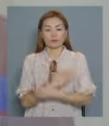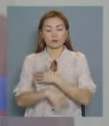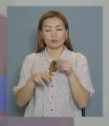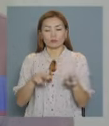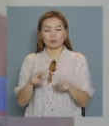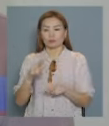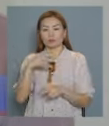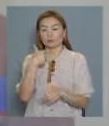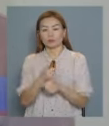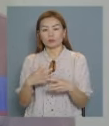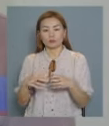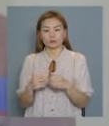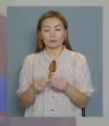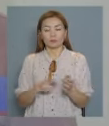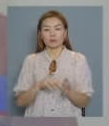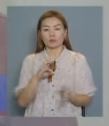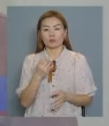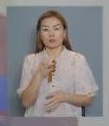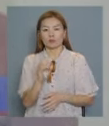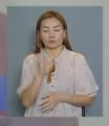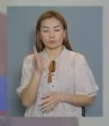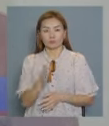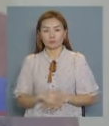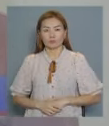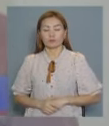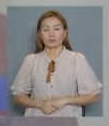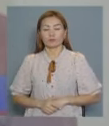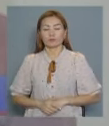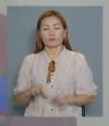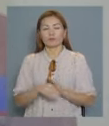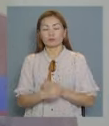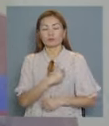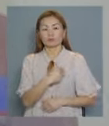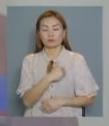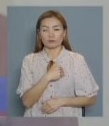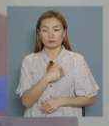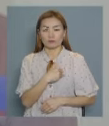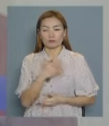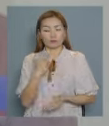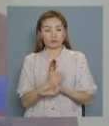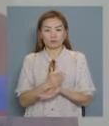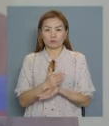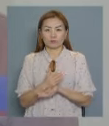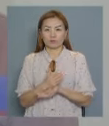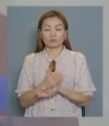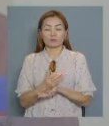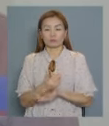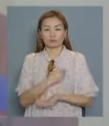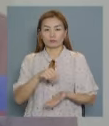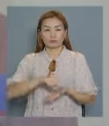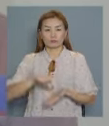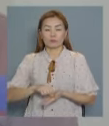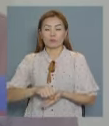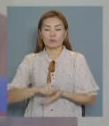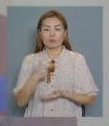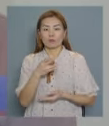инвалидностью, переселенцы и кандасы. Если среди желающих данной категории граждан есть желающие участвовать в